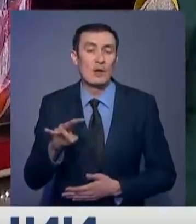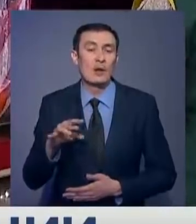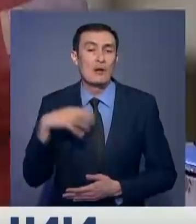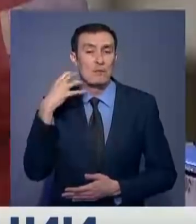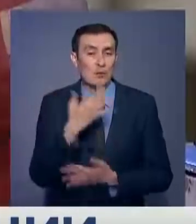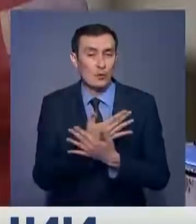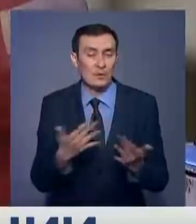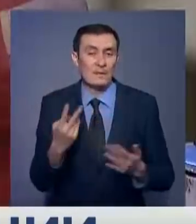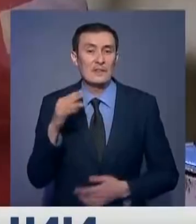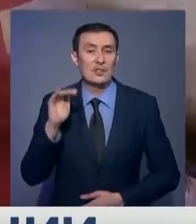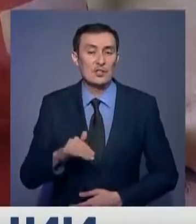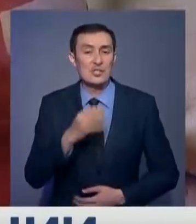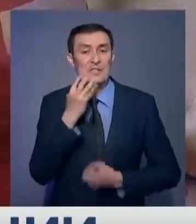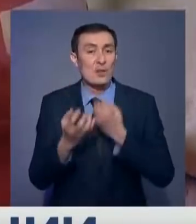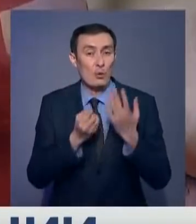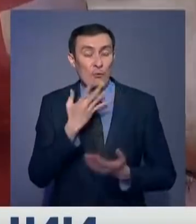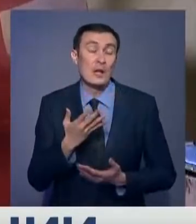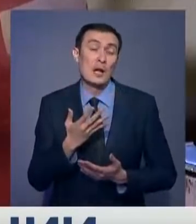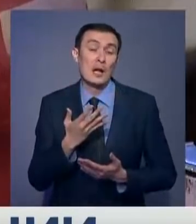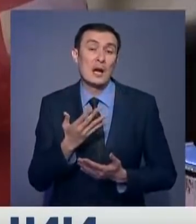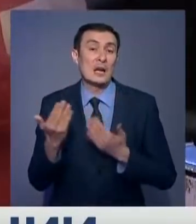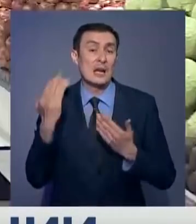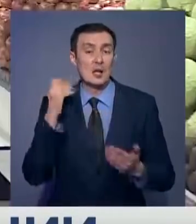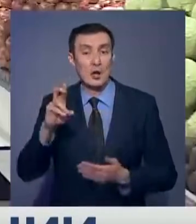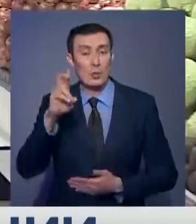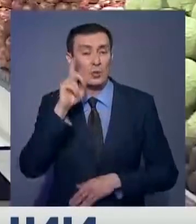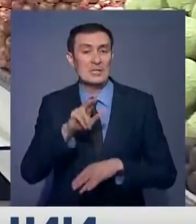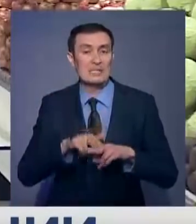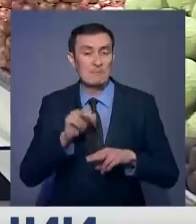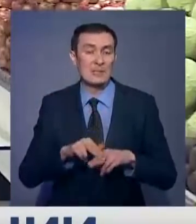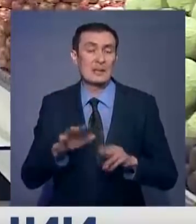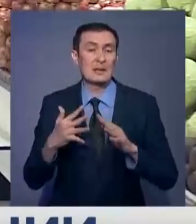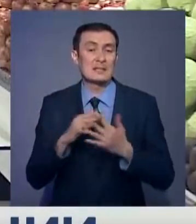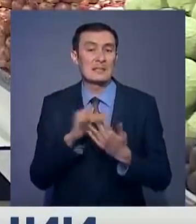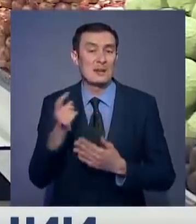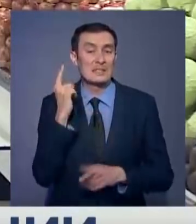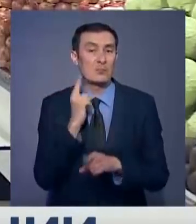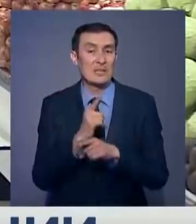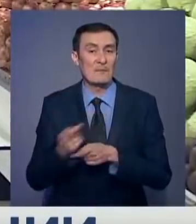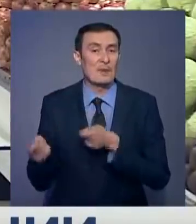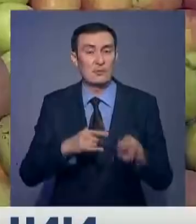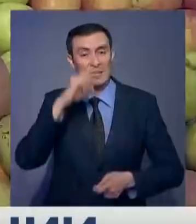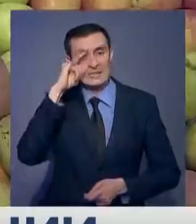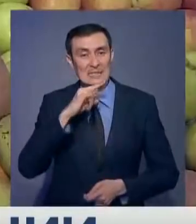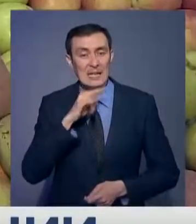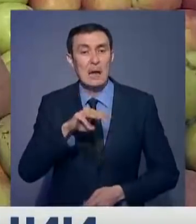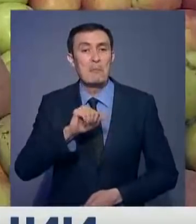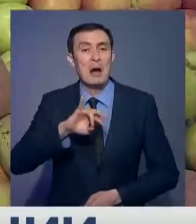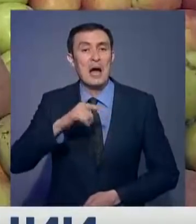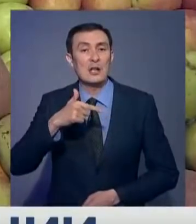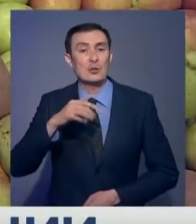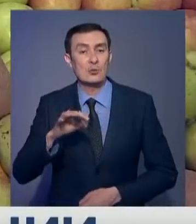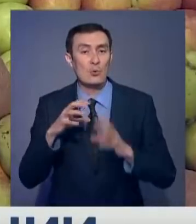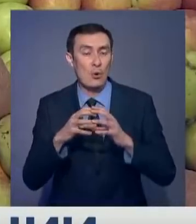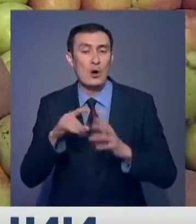и 2000 штук цветов. Добавлю, ранее госинспекторы Министерства сельского хозяйства не пустили в Казахстан манго из